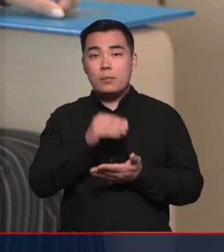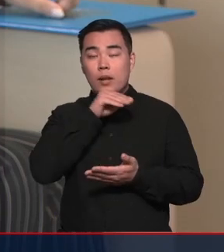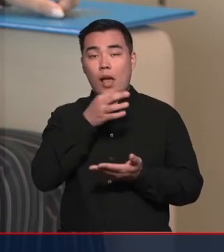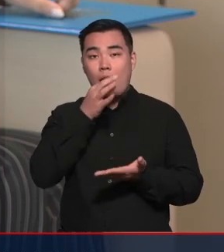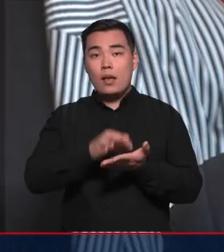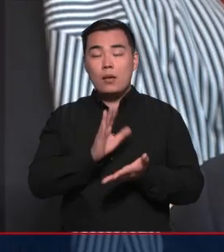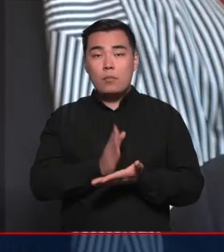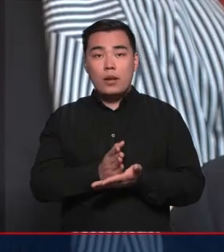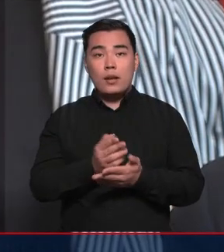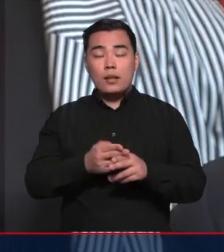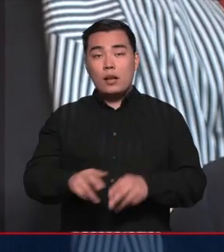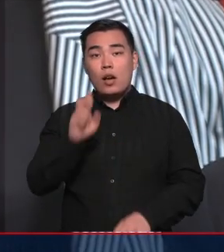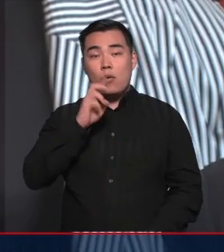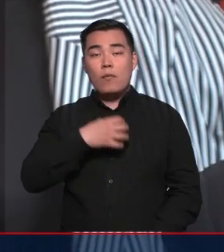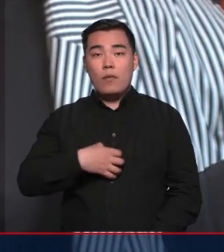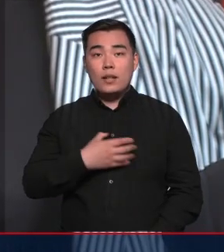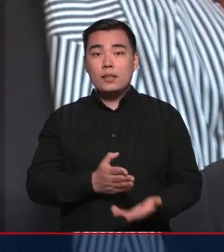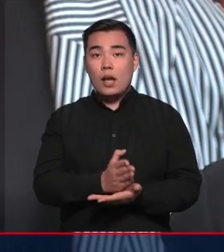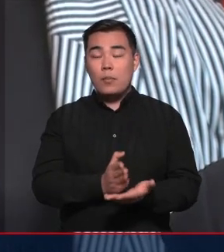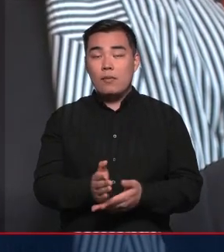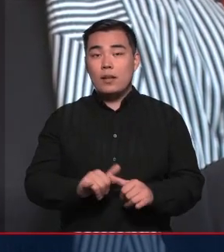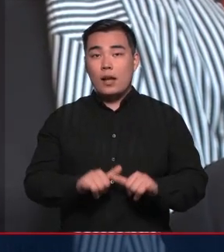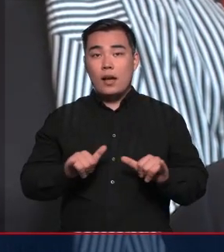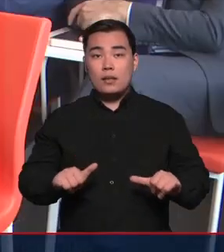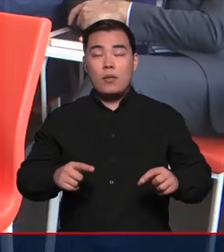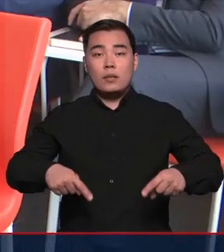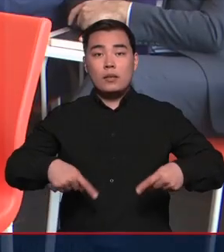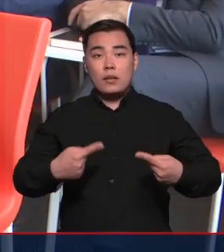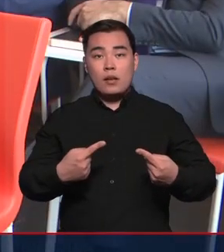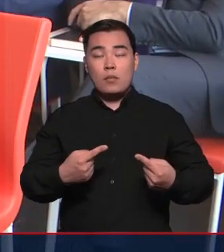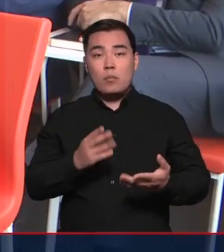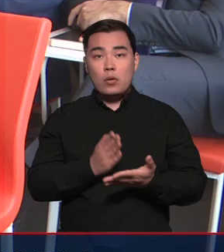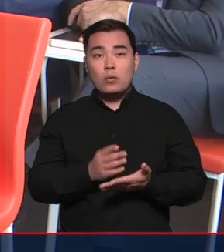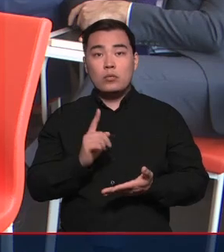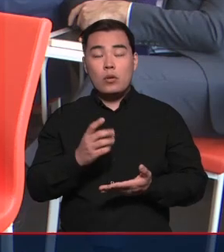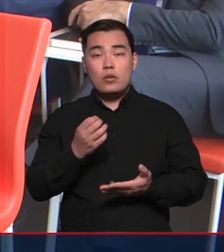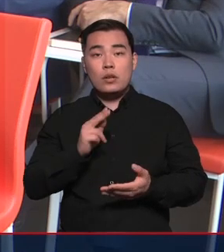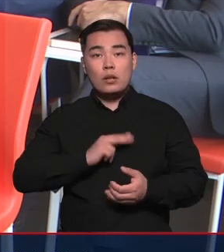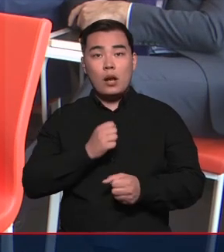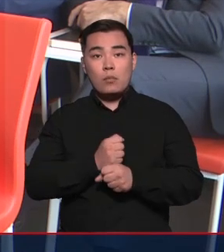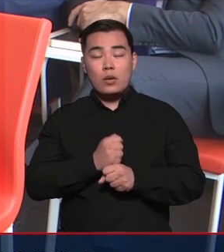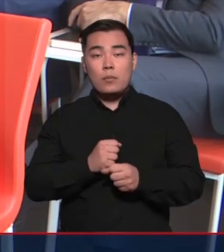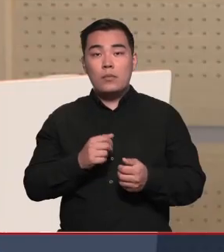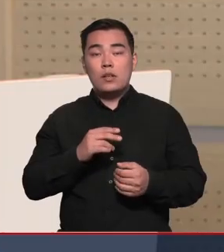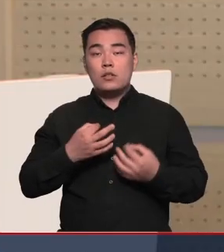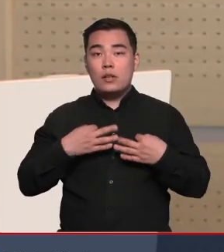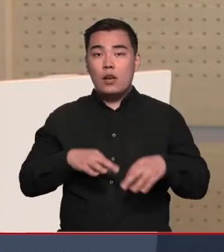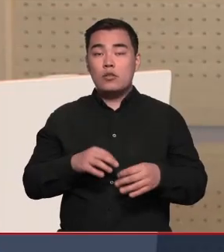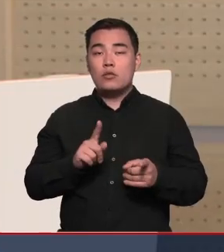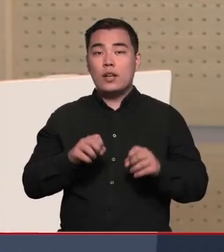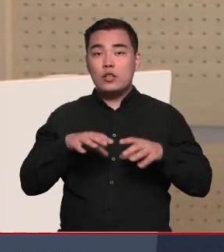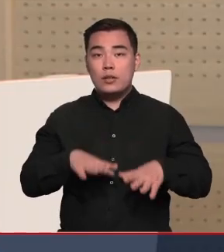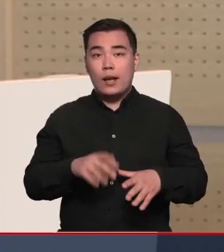дейді. Елдегі маңызды салалардың даму динамикасы анық байқалады. Енді бұл жұмыстарды жүйелі түрде жалғастыру